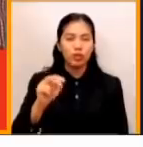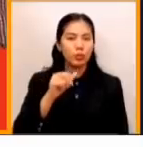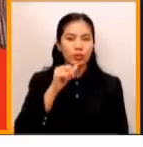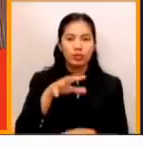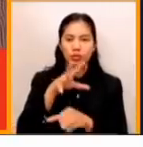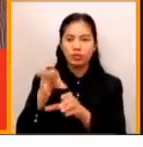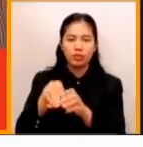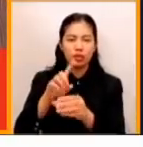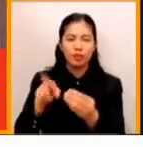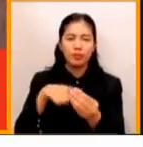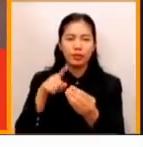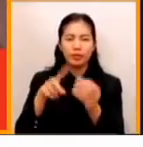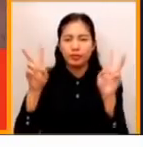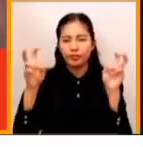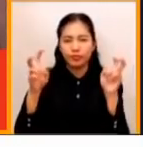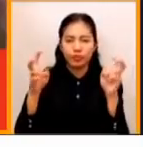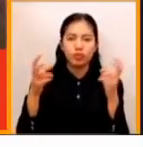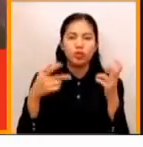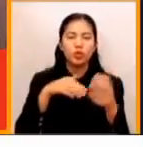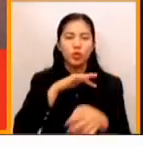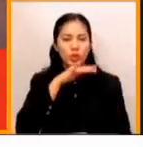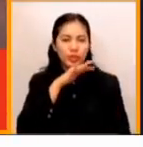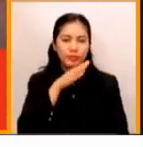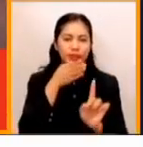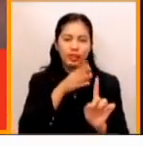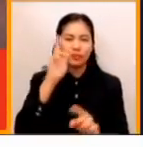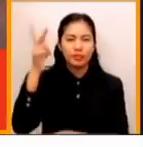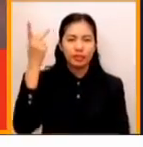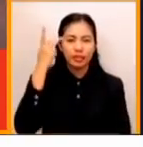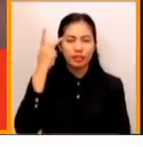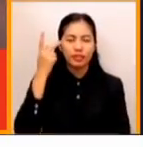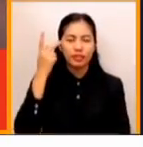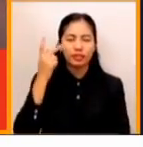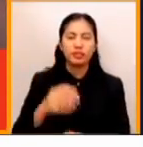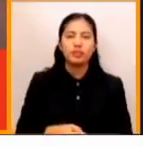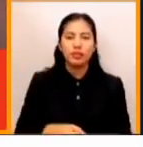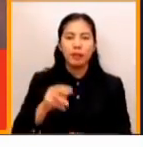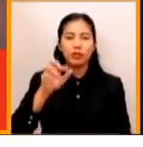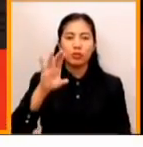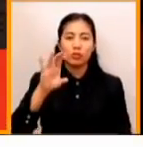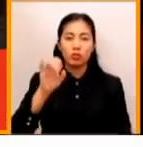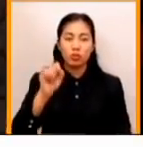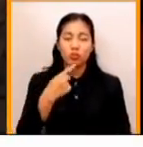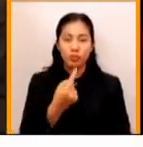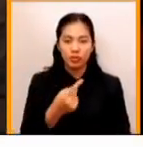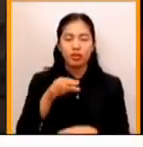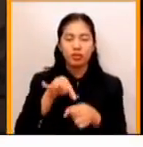Para raw kay Marcos, ang darating na eleksyon ay para sa kinabukasan ng mga Pilipino.